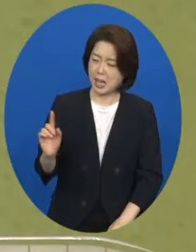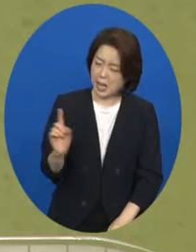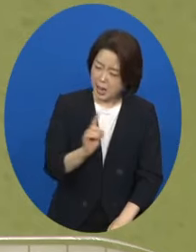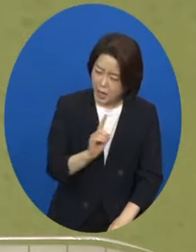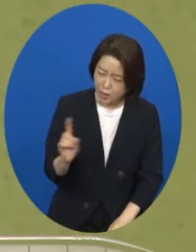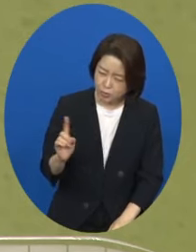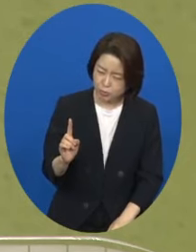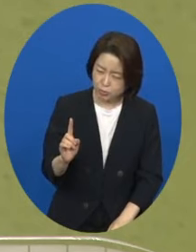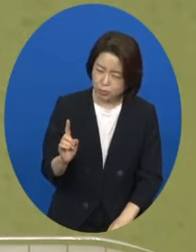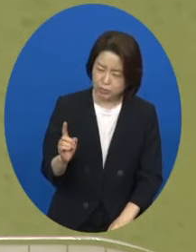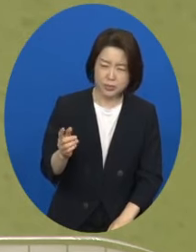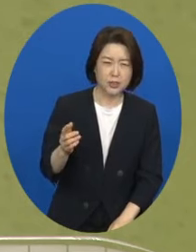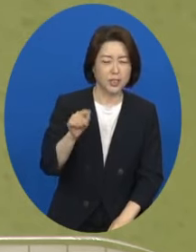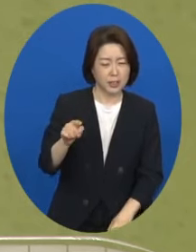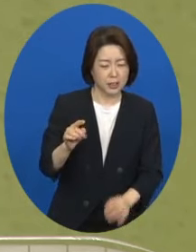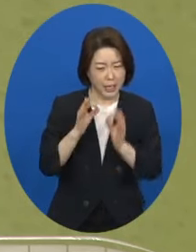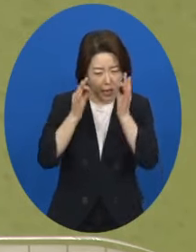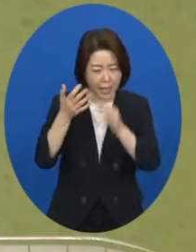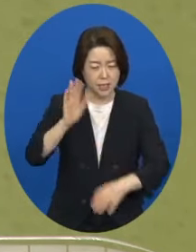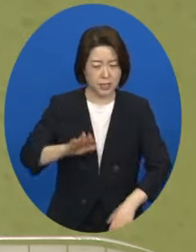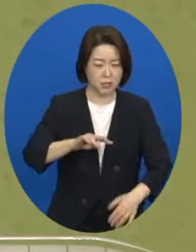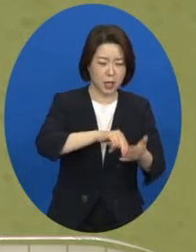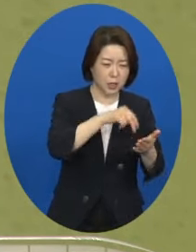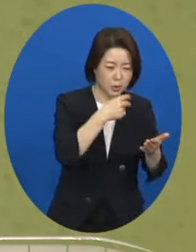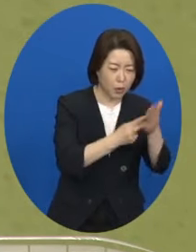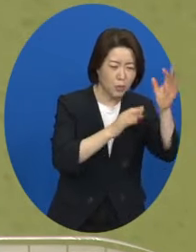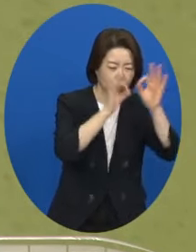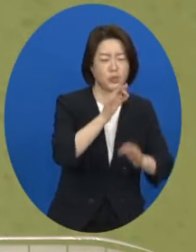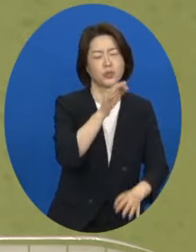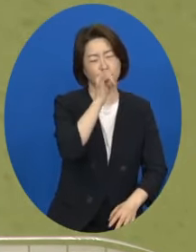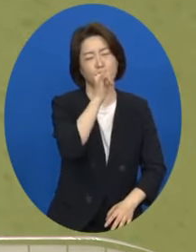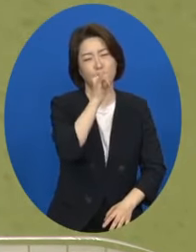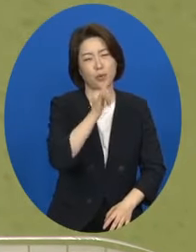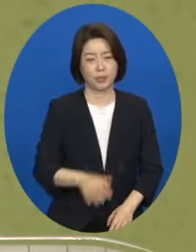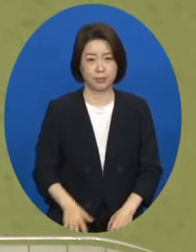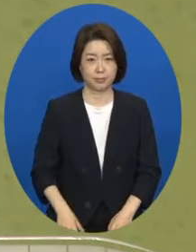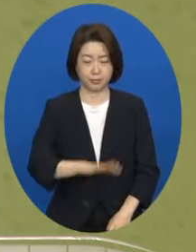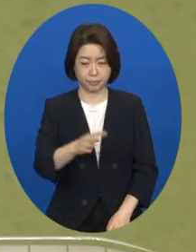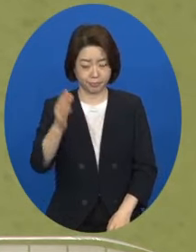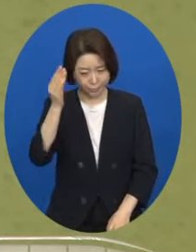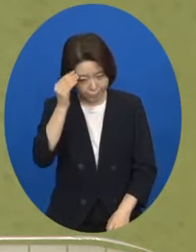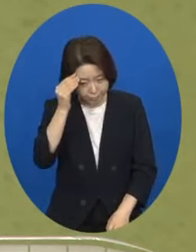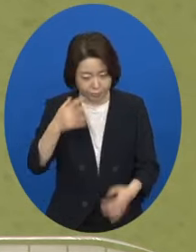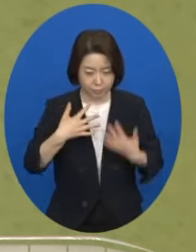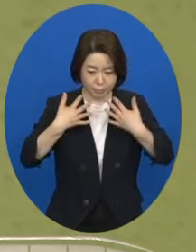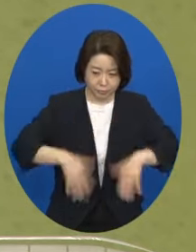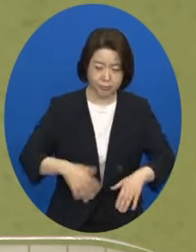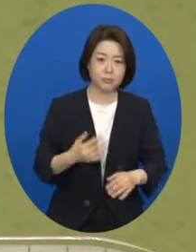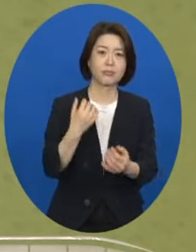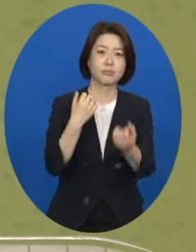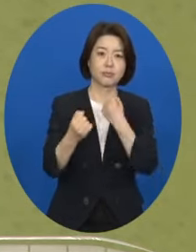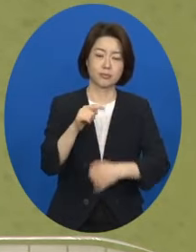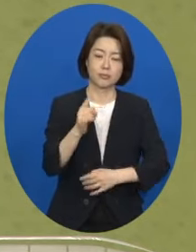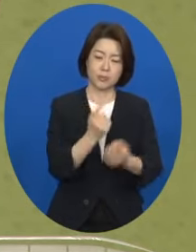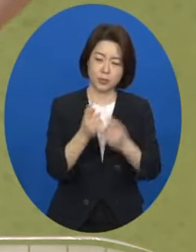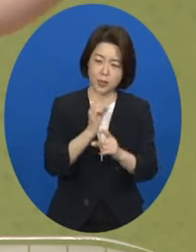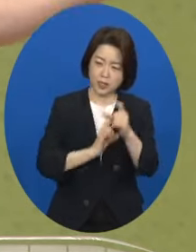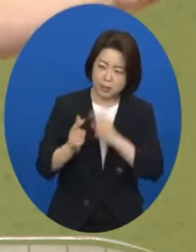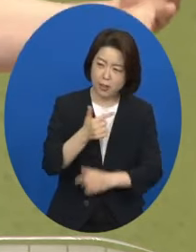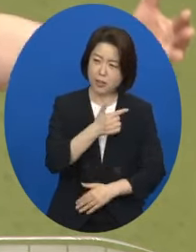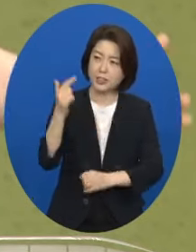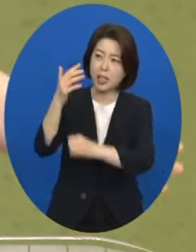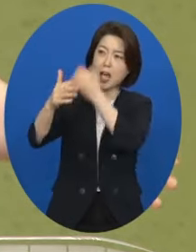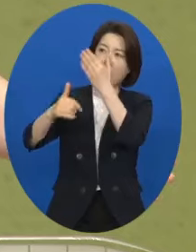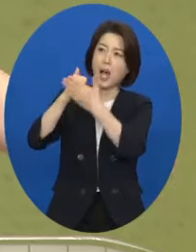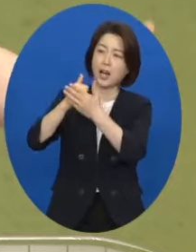우리가 넘어지고 실수할 때가 많다는 거예요. 참 감사한 것은 우리의 무지함과 연약함에도 불구하고 이것보다 더 크신